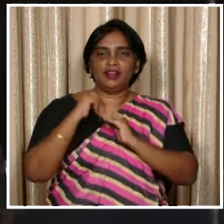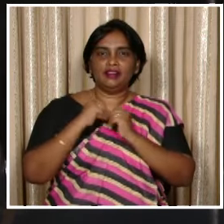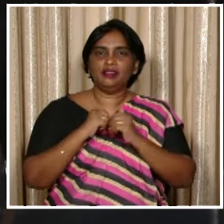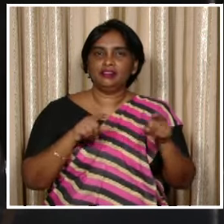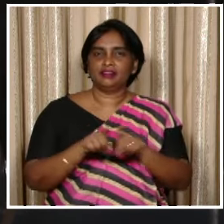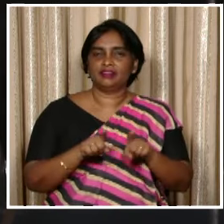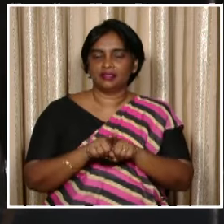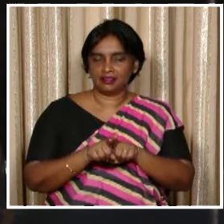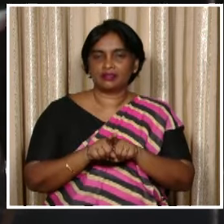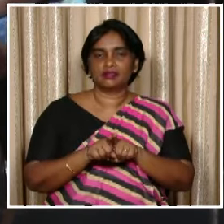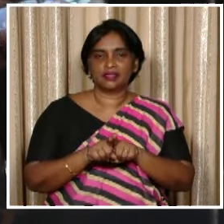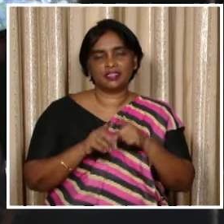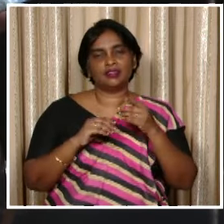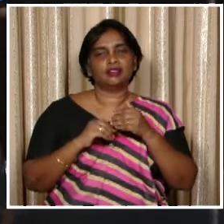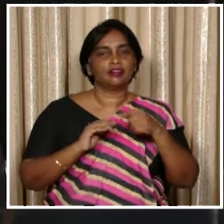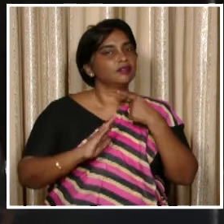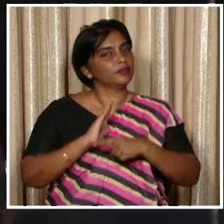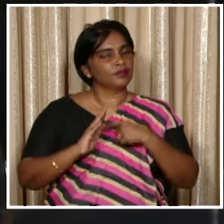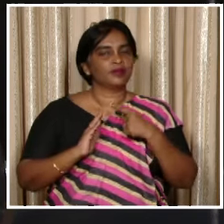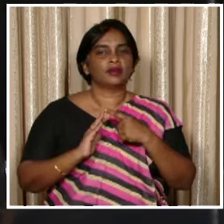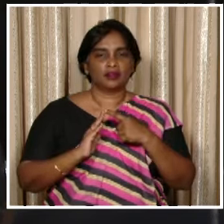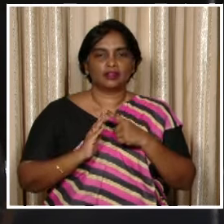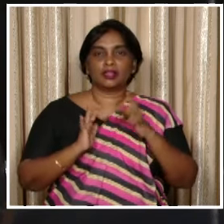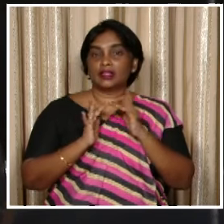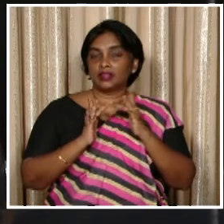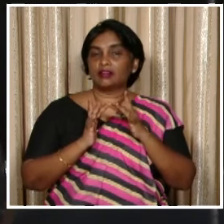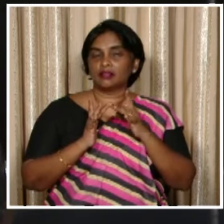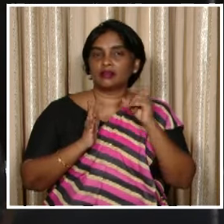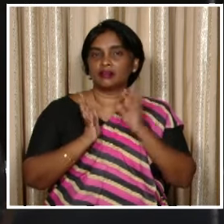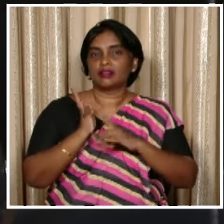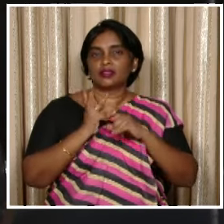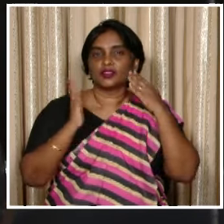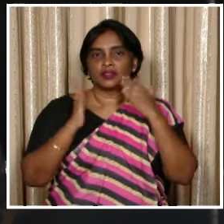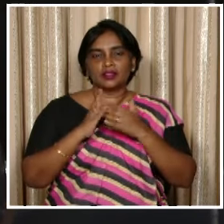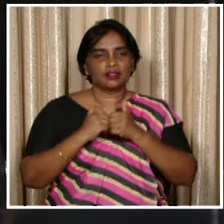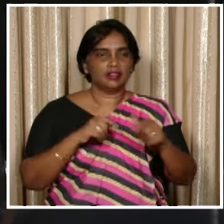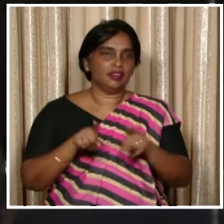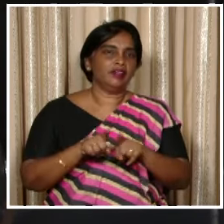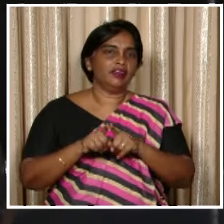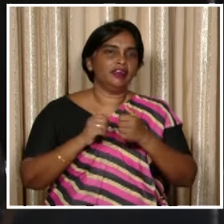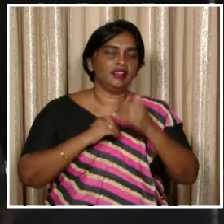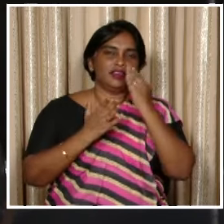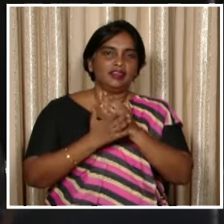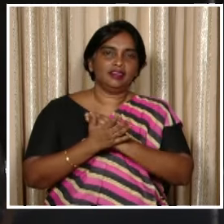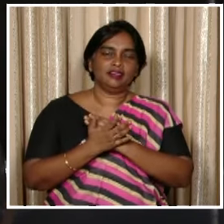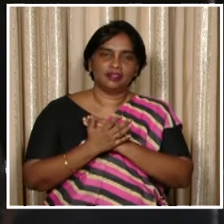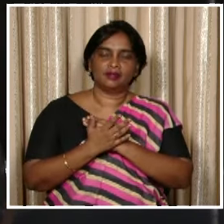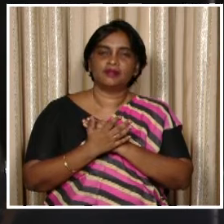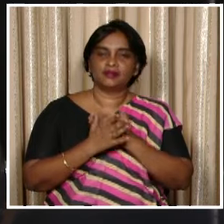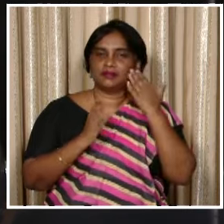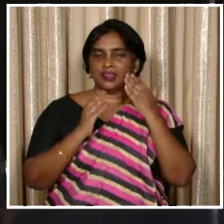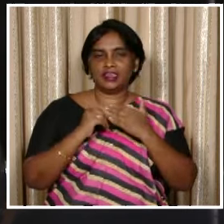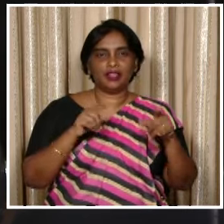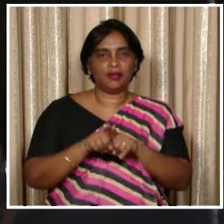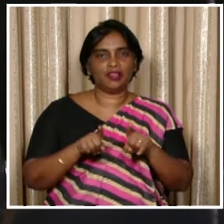Google ගහලා ඕන මේ ලංකාවේ මේ ඔන්ලයින් කැසිනෝ කරන්න පුළුවන්. කෝටි ප්‍රකෝටි ගණන් මම හිතන්නේ දවසකට හම්බ